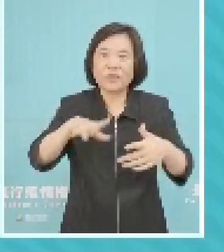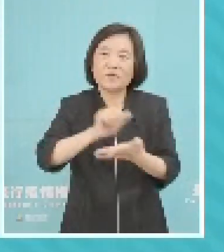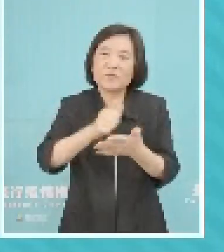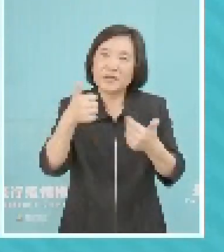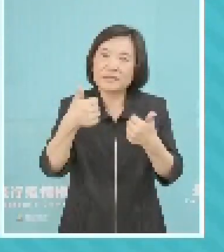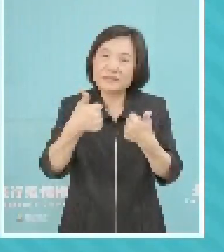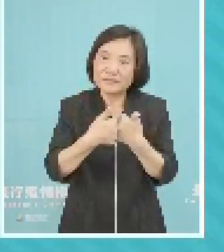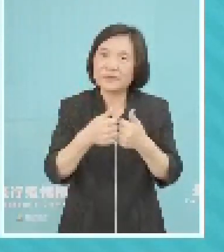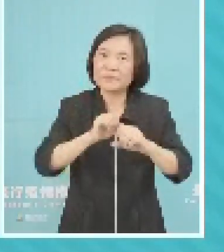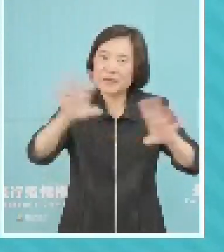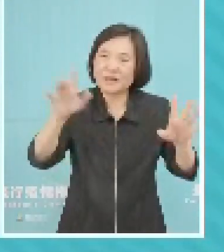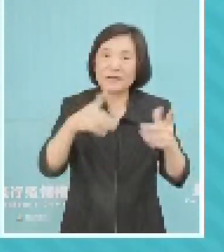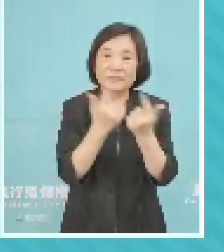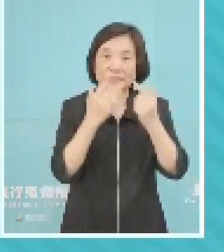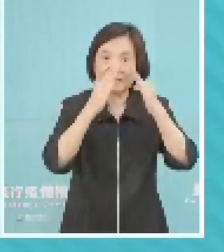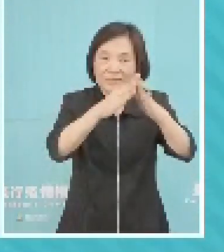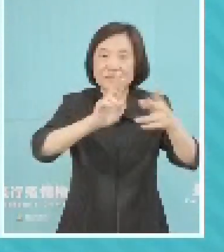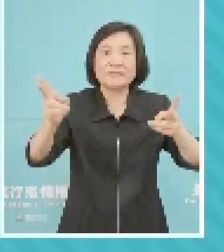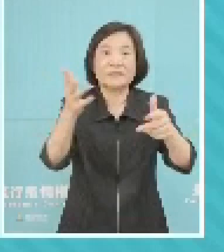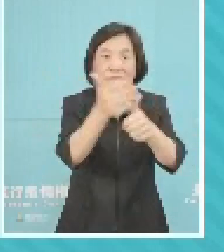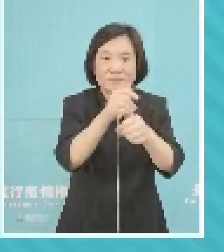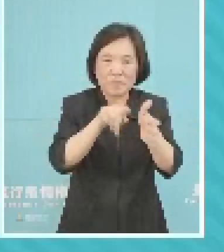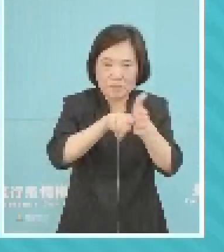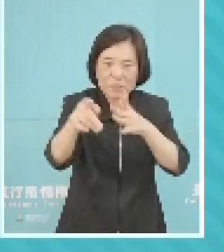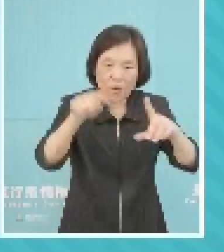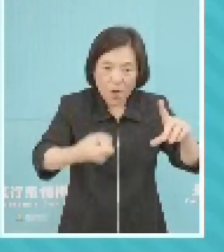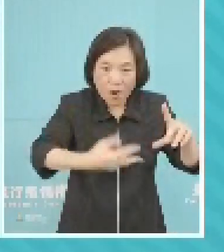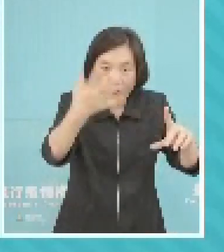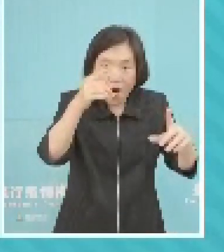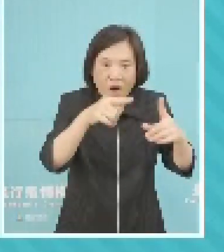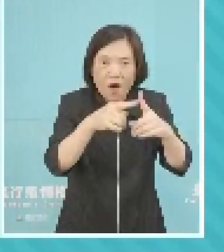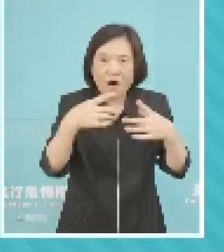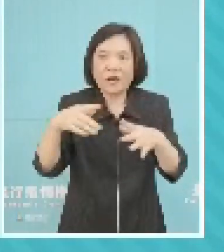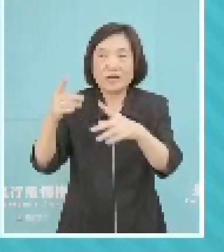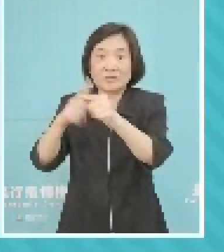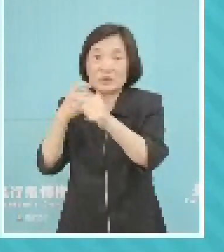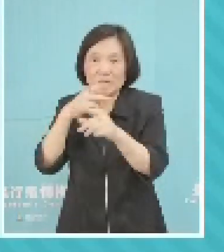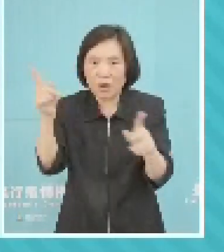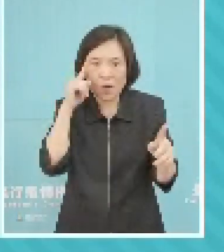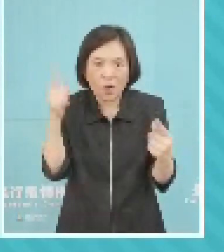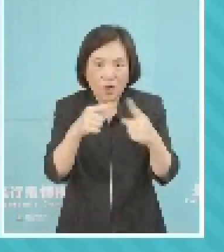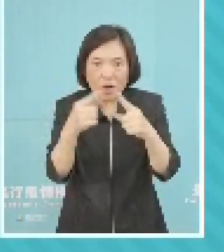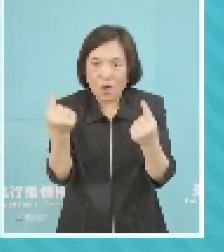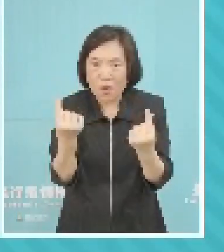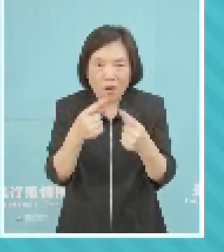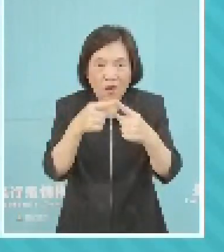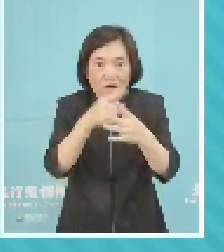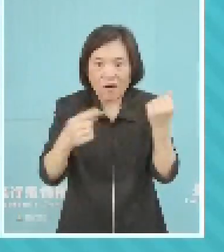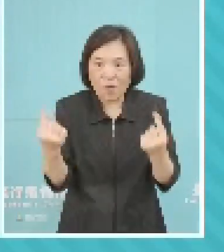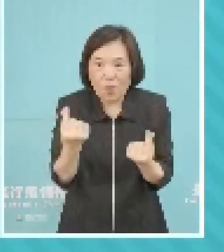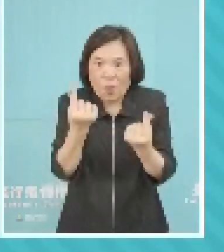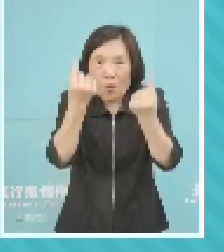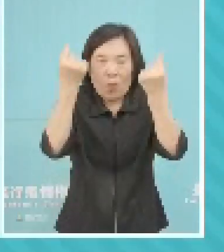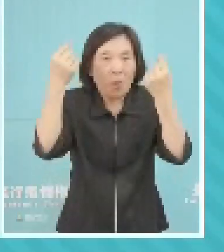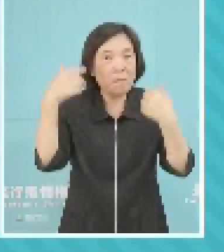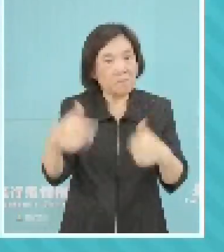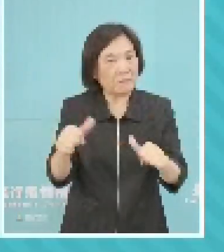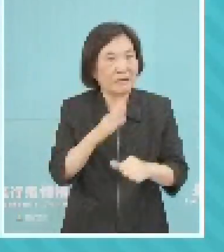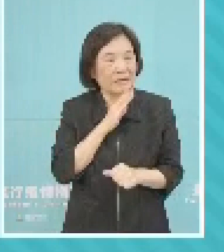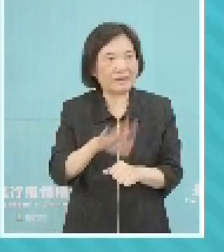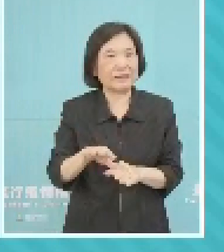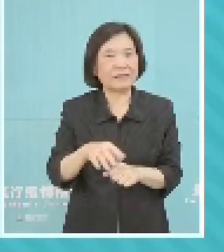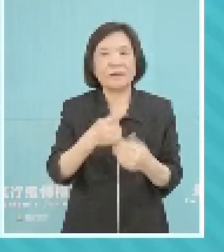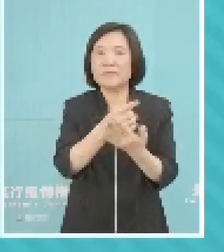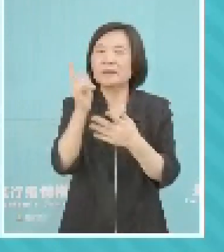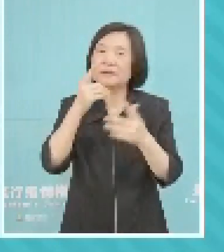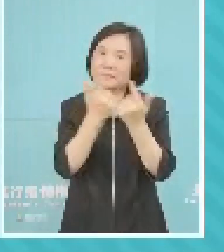者会。北市与指挥中心直播观看的人数几乎相当，许多观看北市记者会的观众认为，台北市的记者